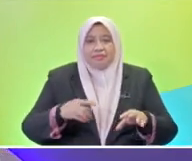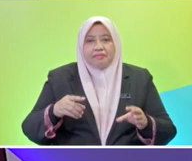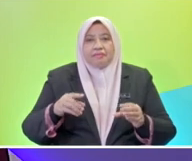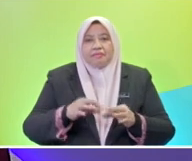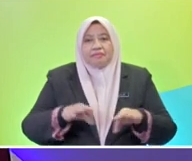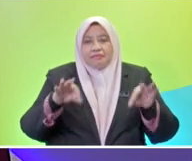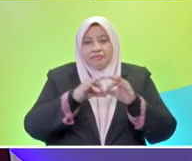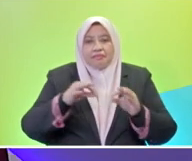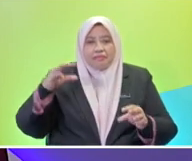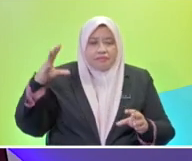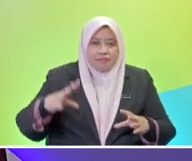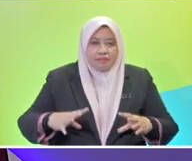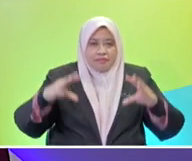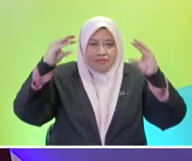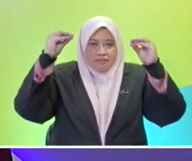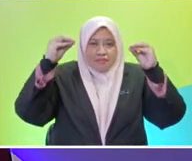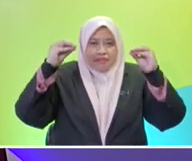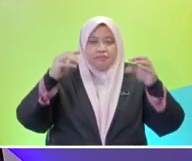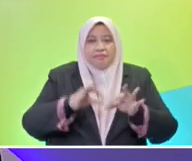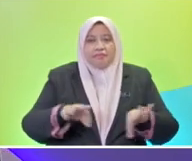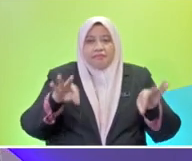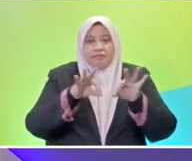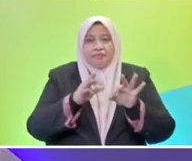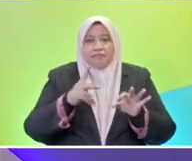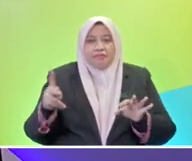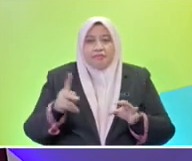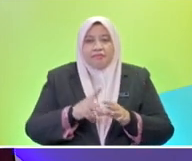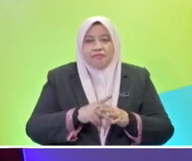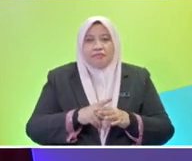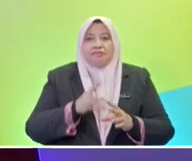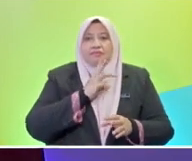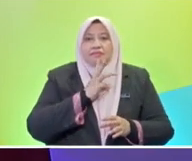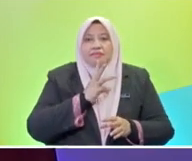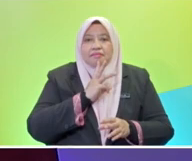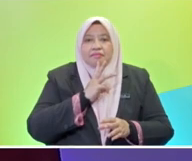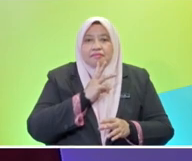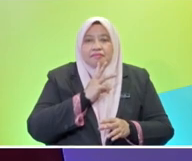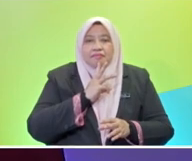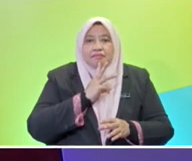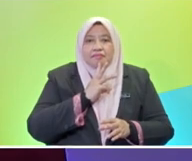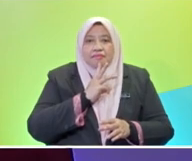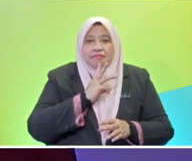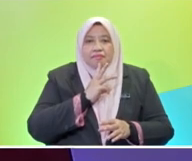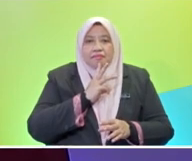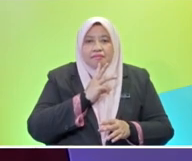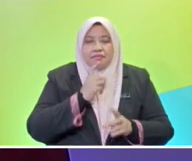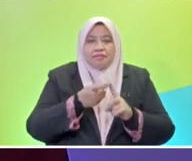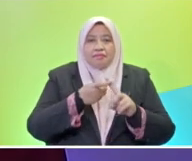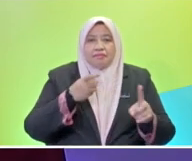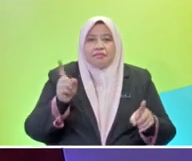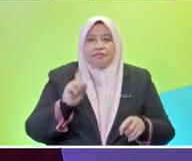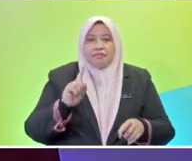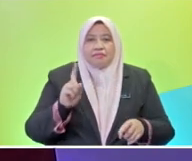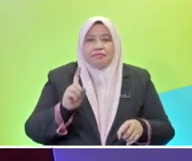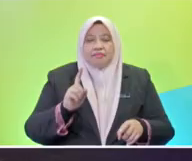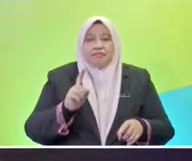dioksida, dia juga perlukan. Perlukan apa tu? Air. Oh, iyalah. Dari mana air tu?